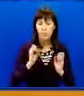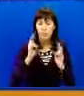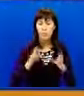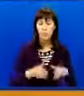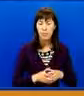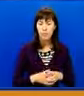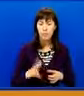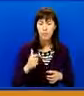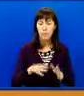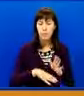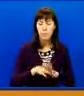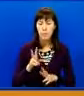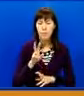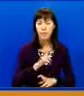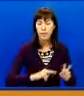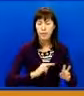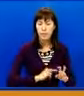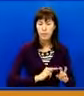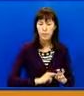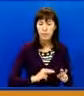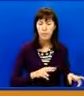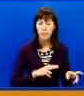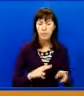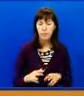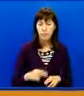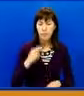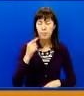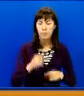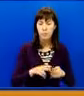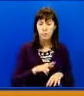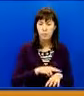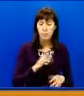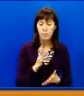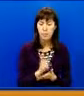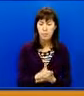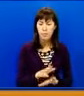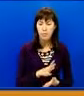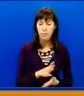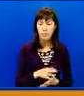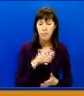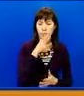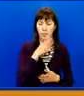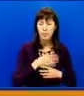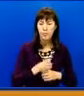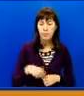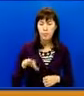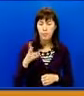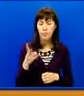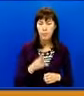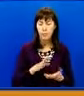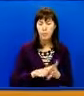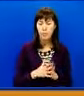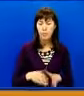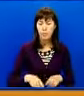специальную группу из числа лучших оперативных работников и следователей. Перед полицейскими стояла задача в кратчайшие сроки принять все необходимые меры